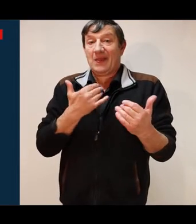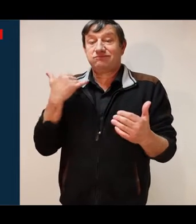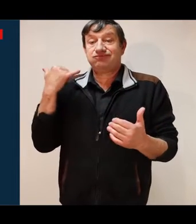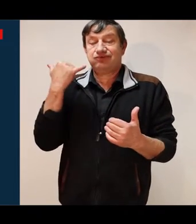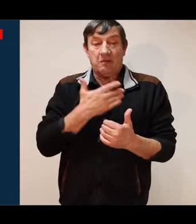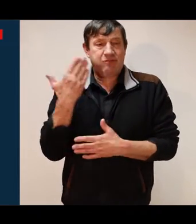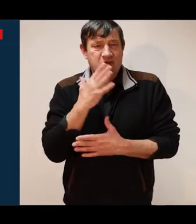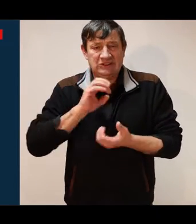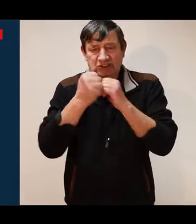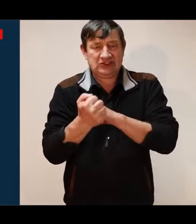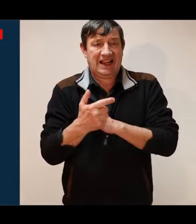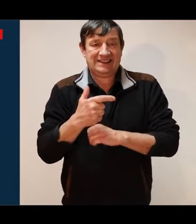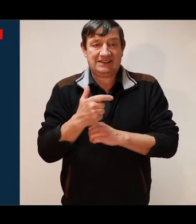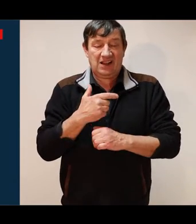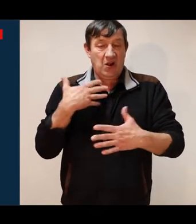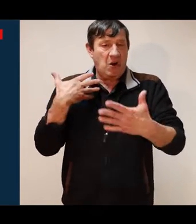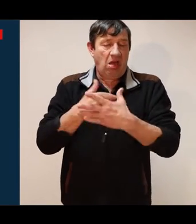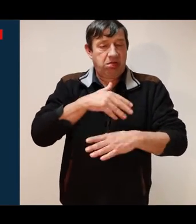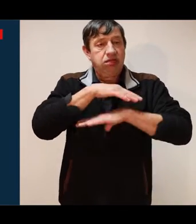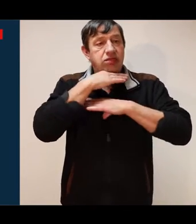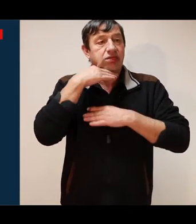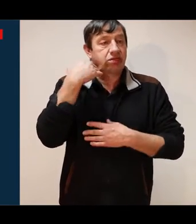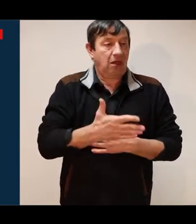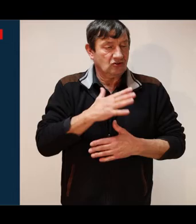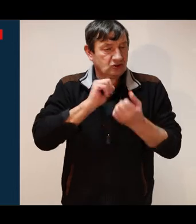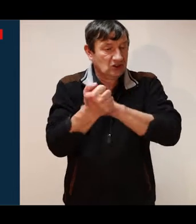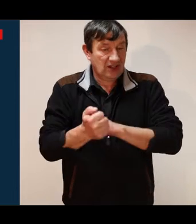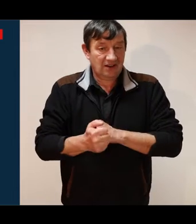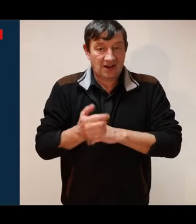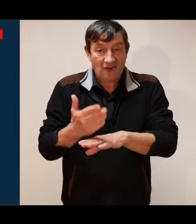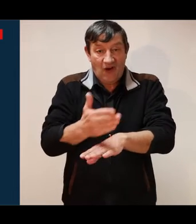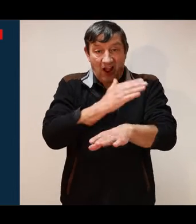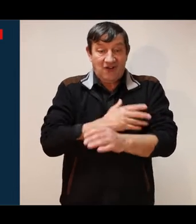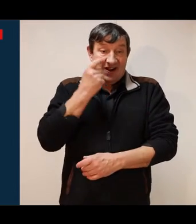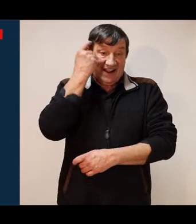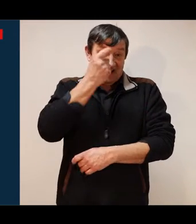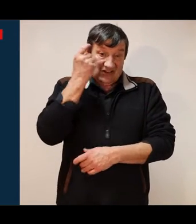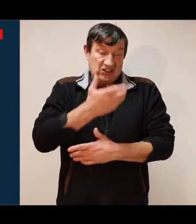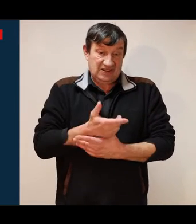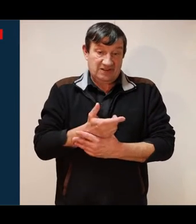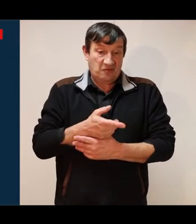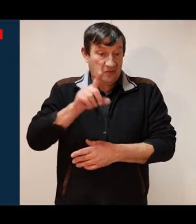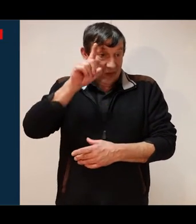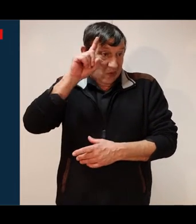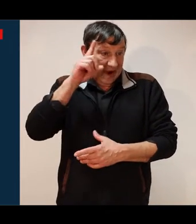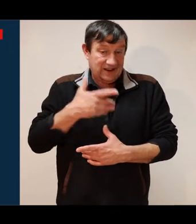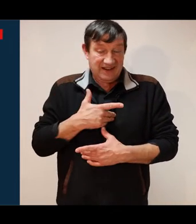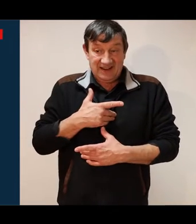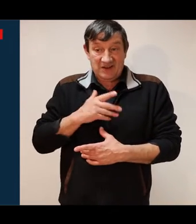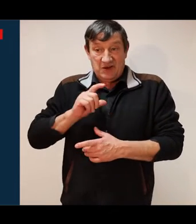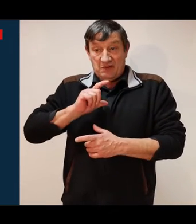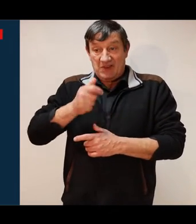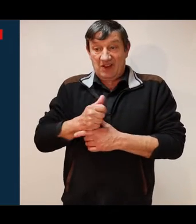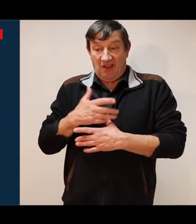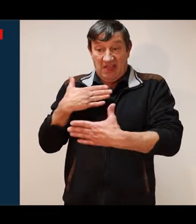d'avoir besoin de changer ou d'être lassé de changer pour commencer à réfléchir à l'étape d'après. Parce que finalement, il est fort